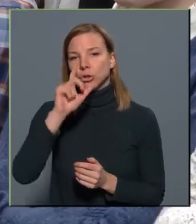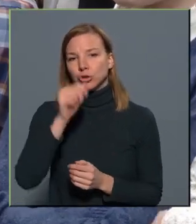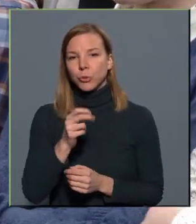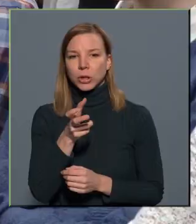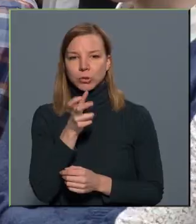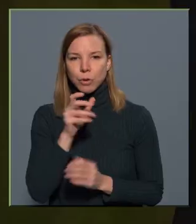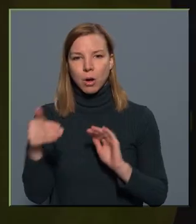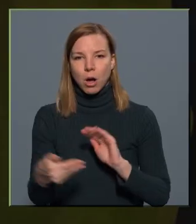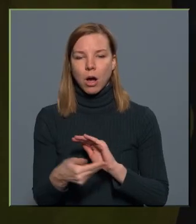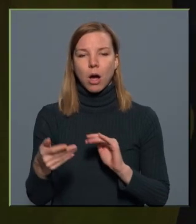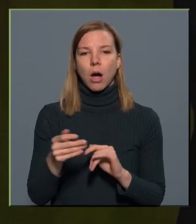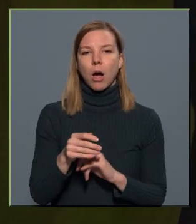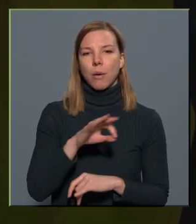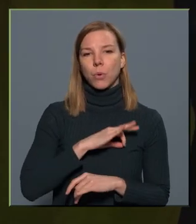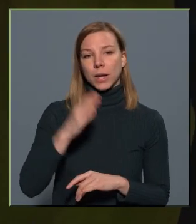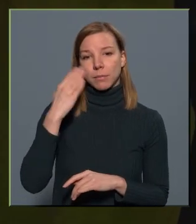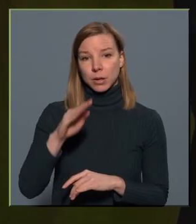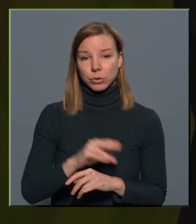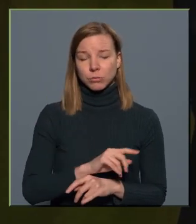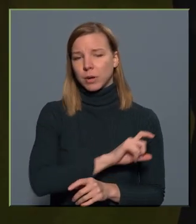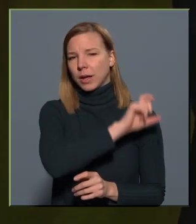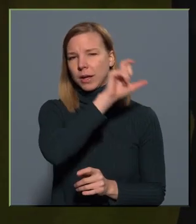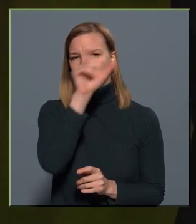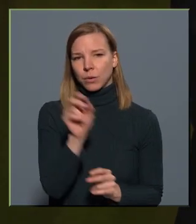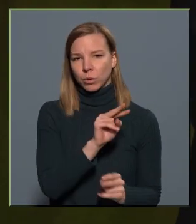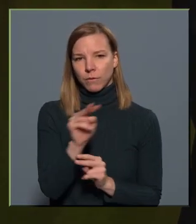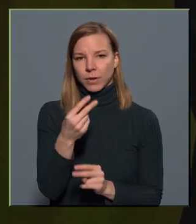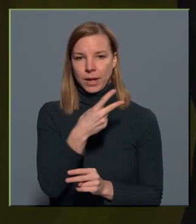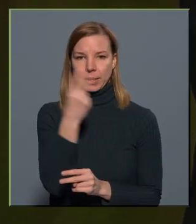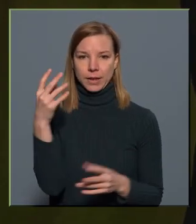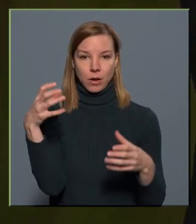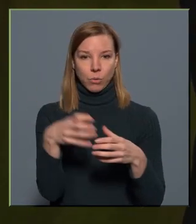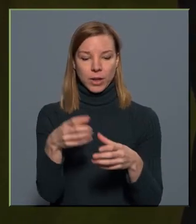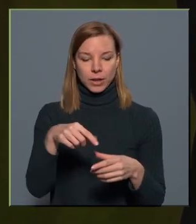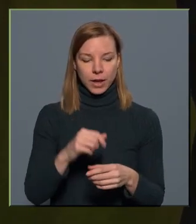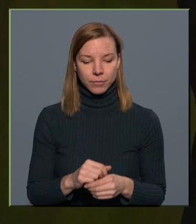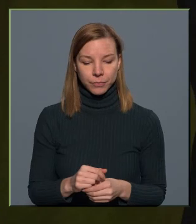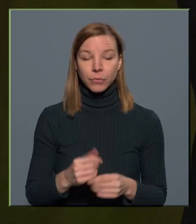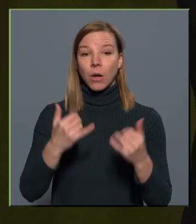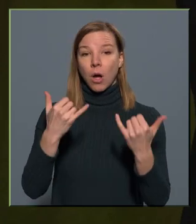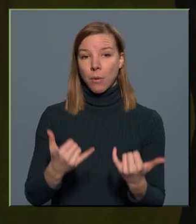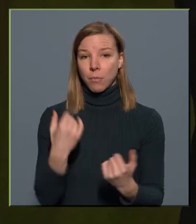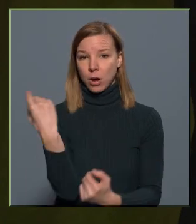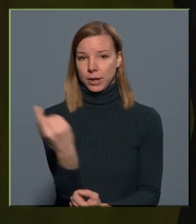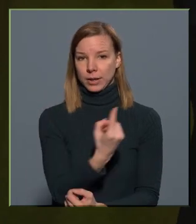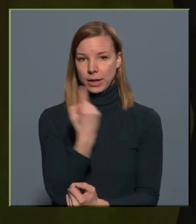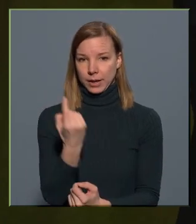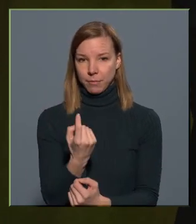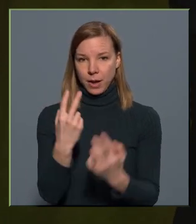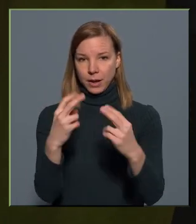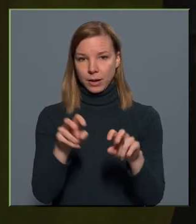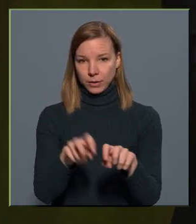figyelemmel kíséri a szakosztály életét, ennek alapján mondta. A mai teremben is itt ülnek, akik majd